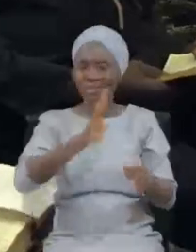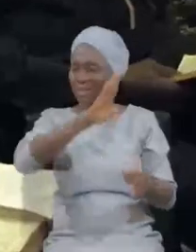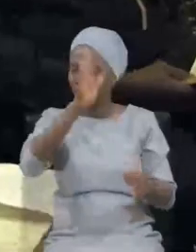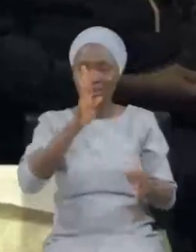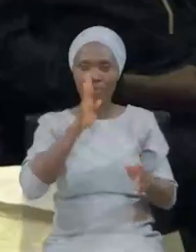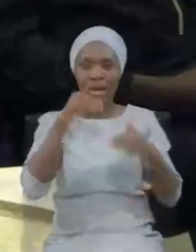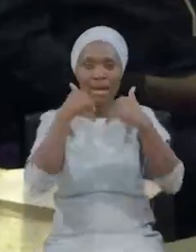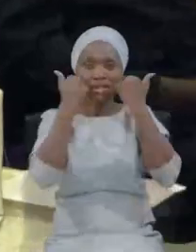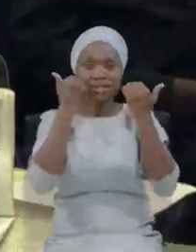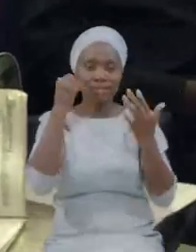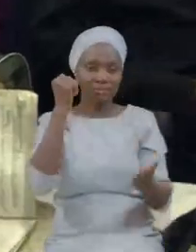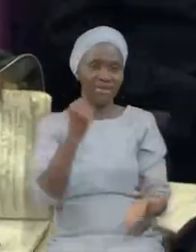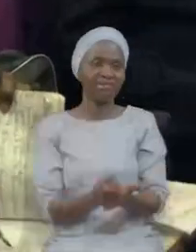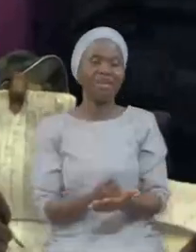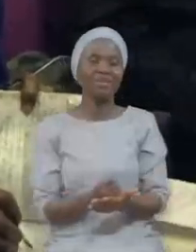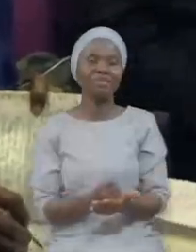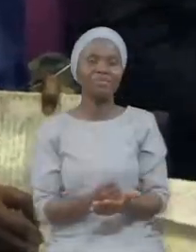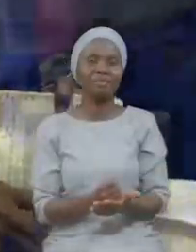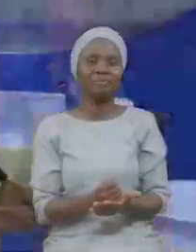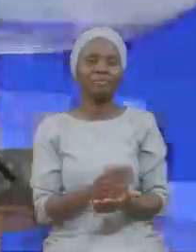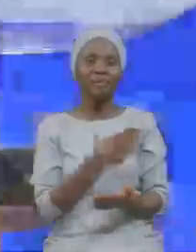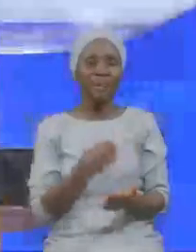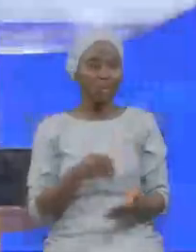jamais dans la confusion.